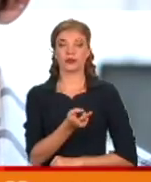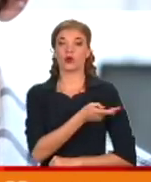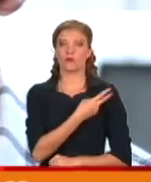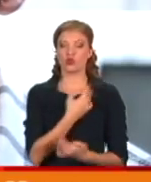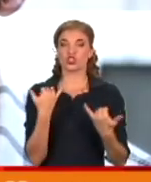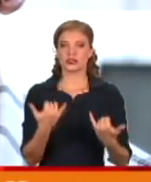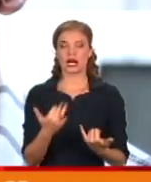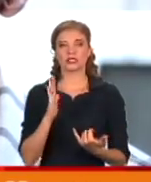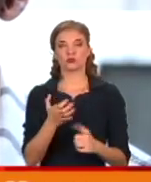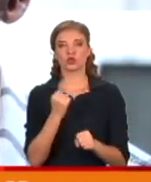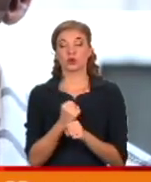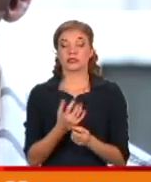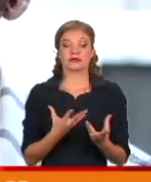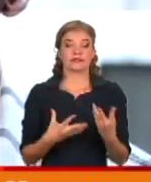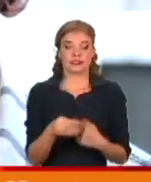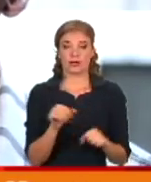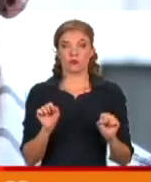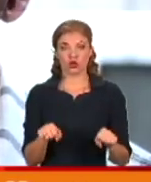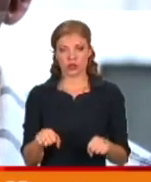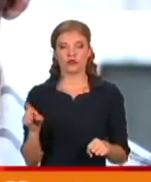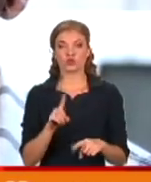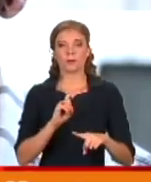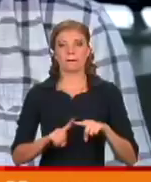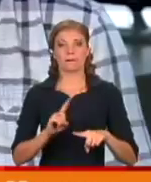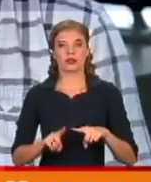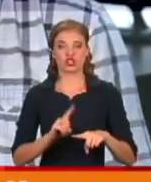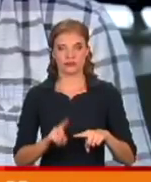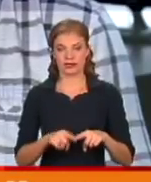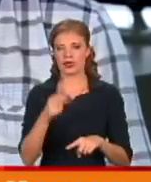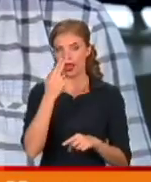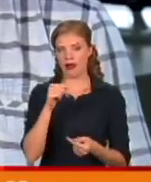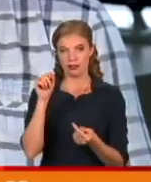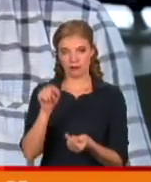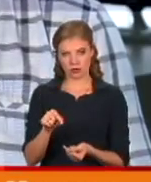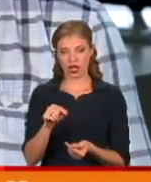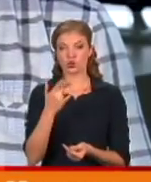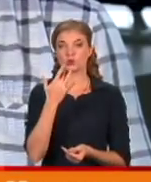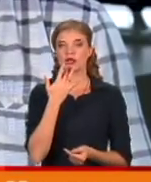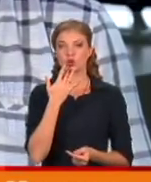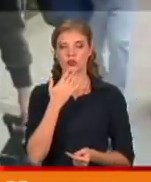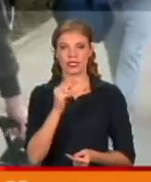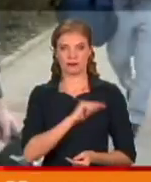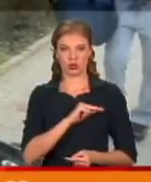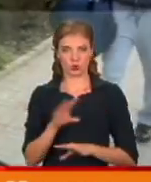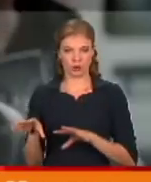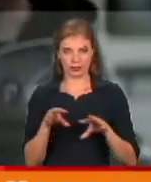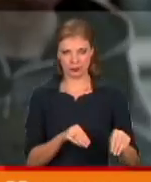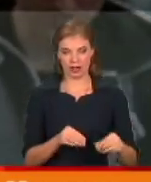Польща зараз буде робити все можливе, аби пришвидшити адаптацію іноземних трудових мігрантів.